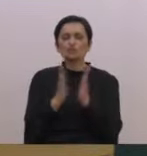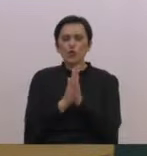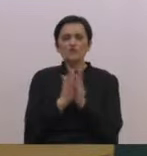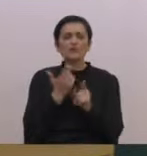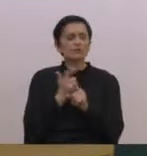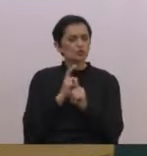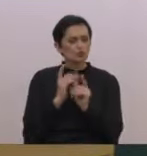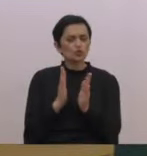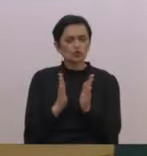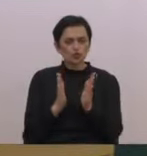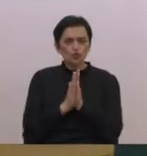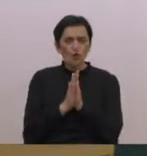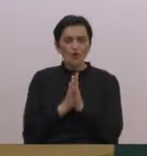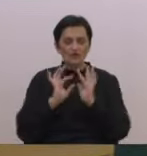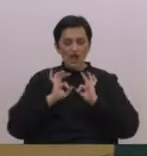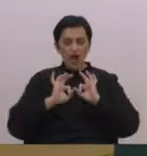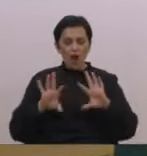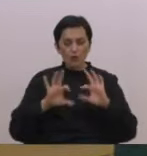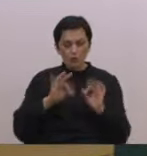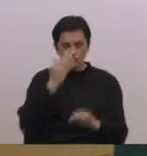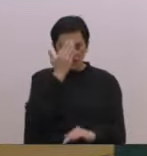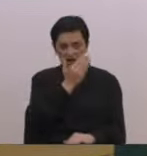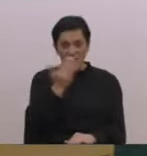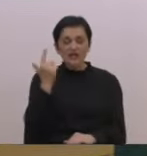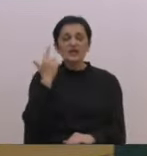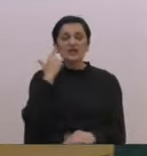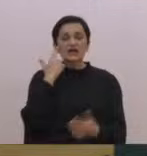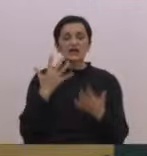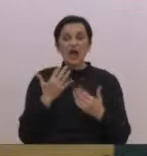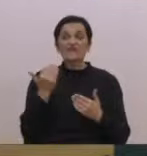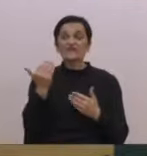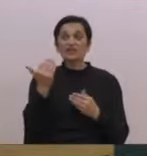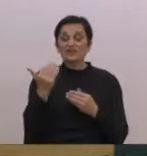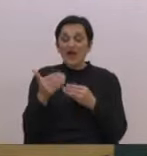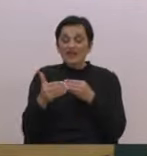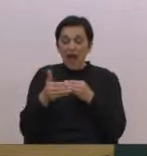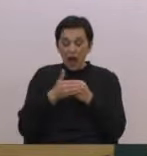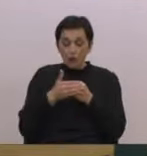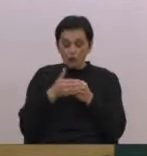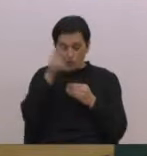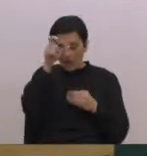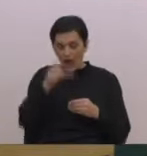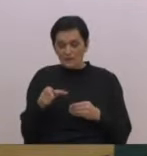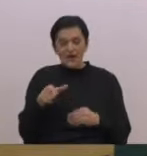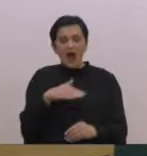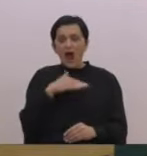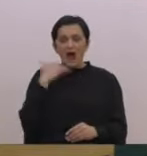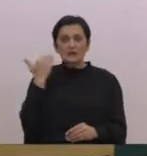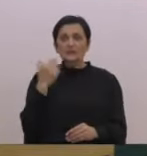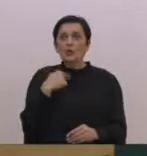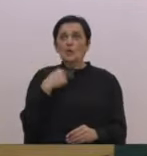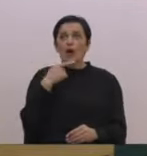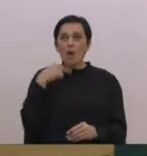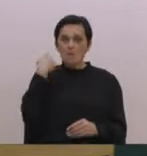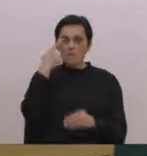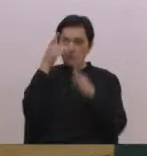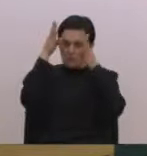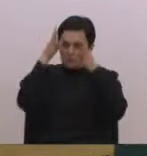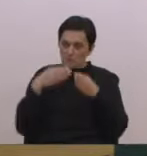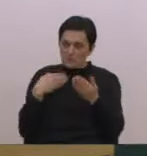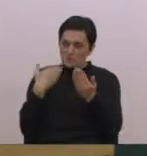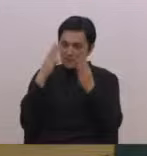tăcut. Auxenit, halks, gaviget, quentan, ahlobel, adamians. Arminda, când eu am văzut că eu piradul și că eu